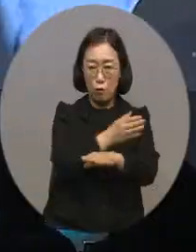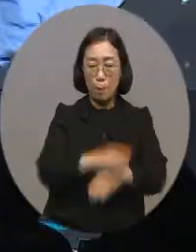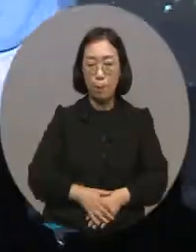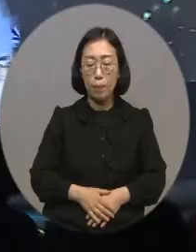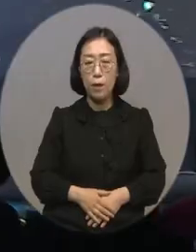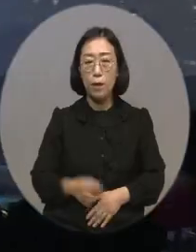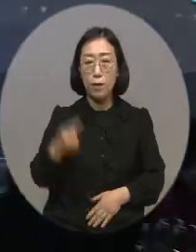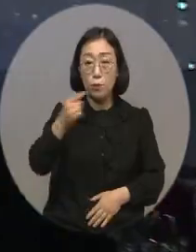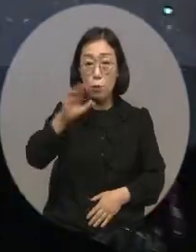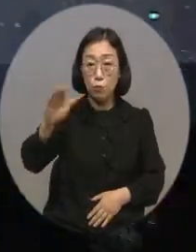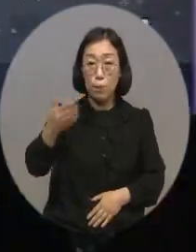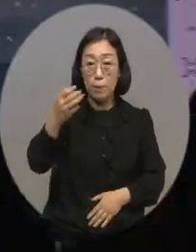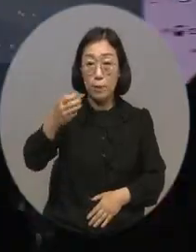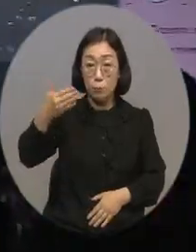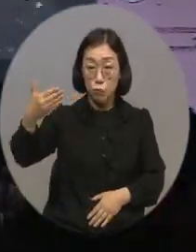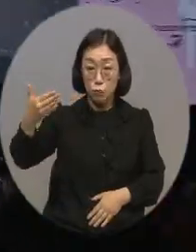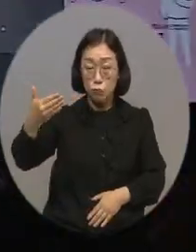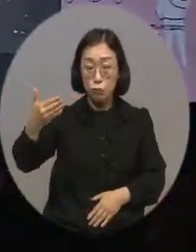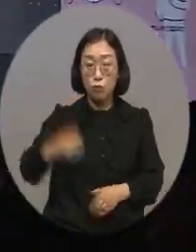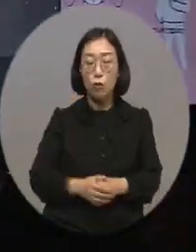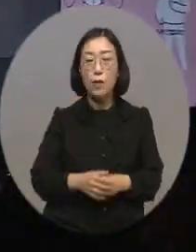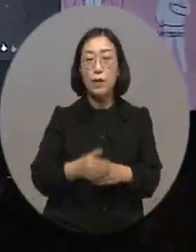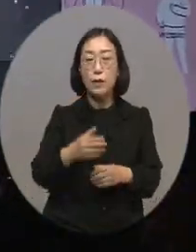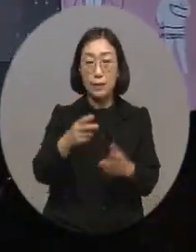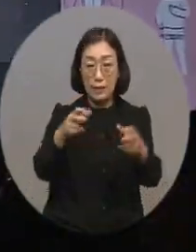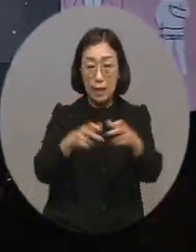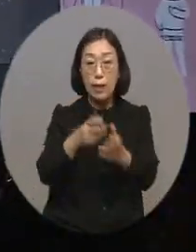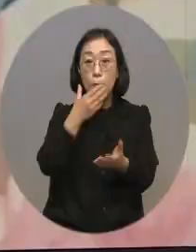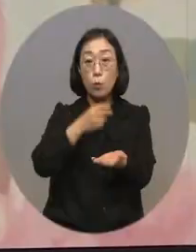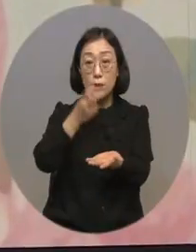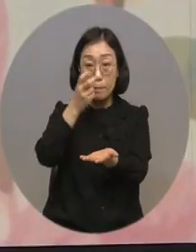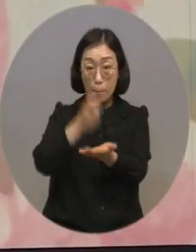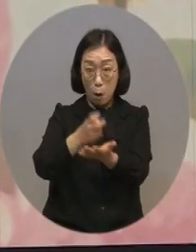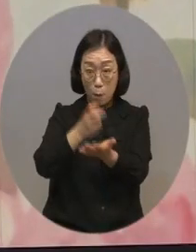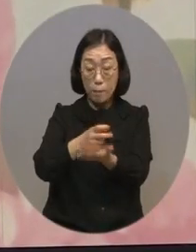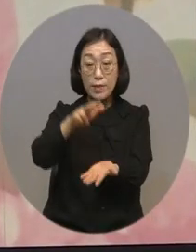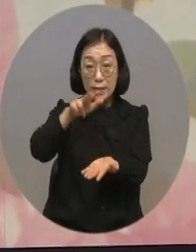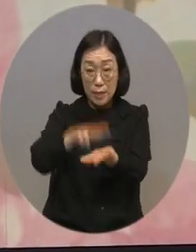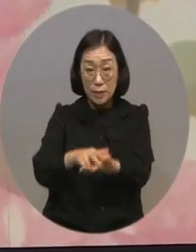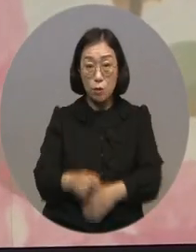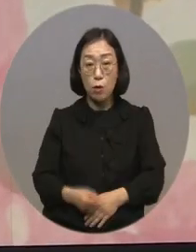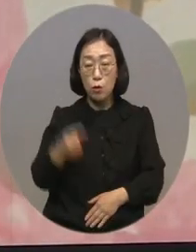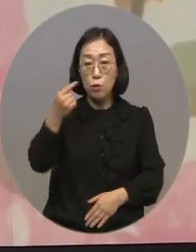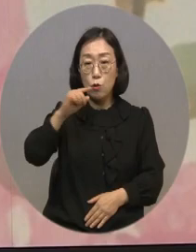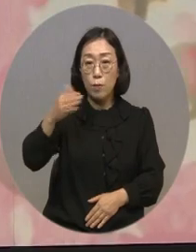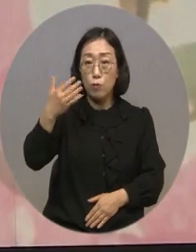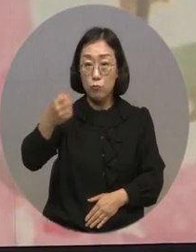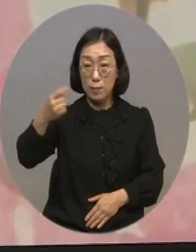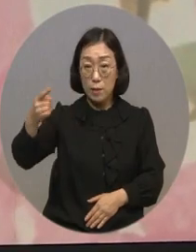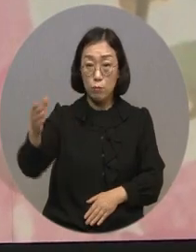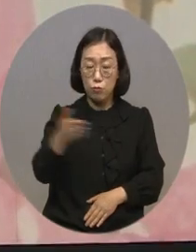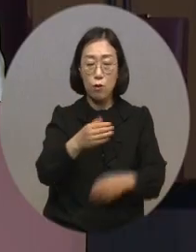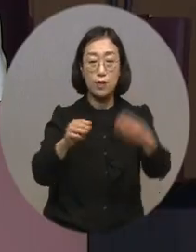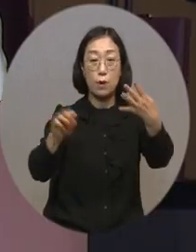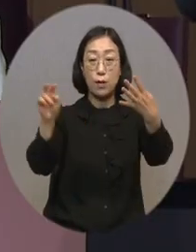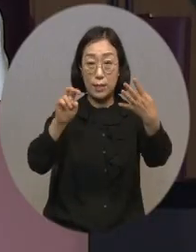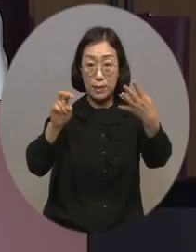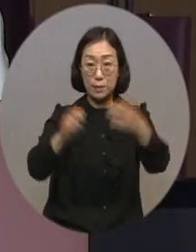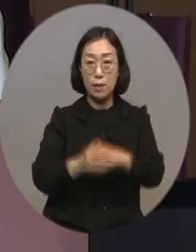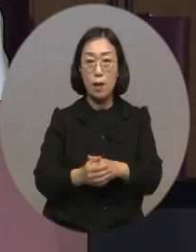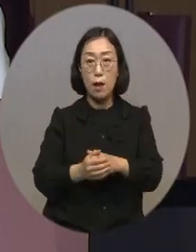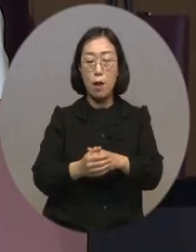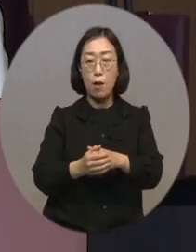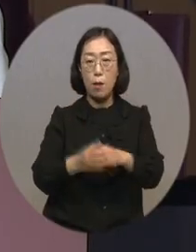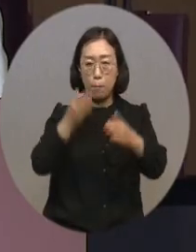이후 1989년 개정된 장애인복지법에 따라 1991년부터 4월 20일 장애인의 날이